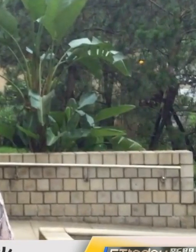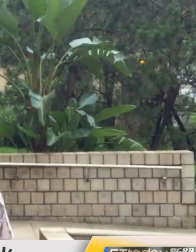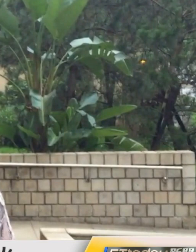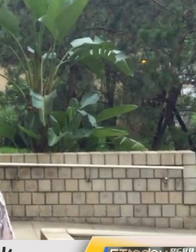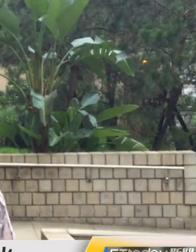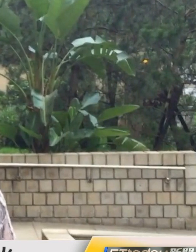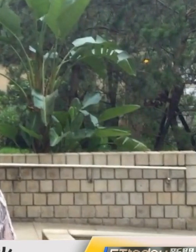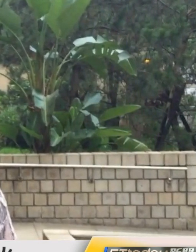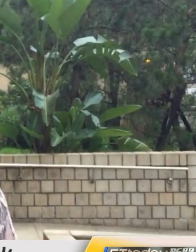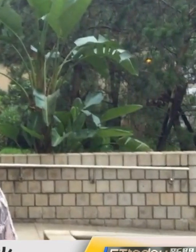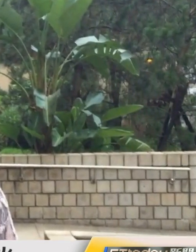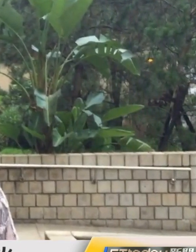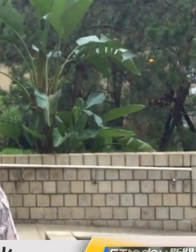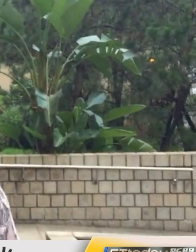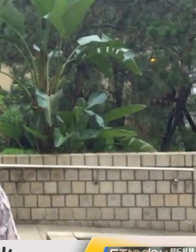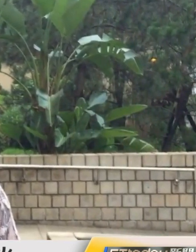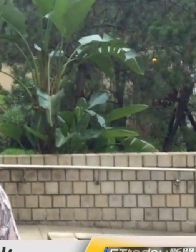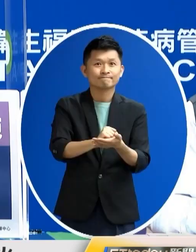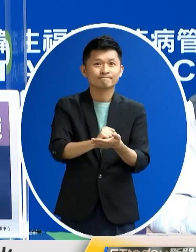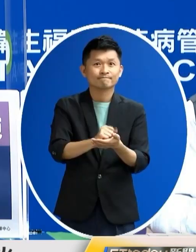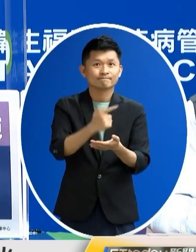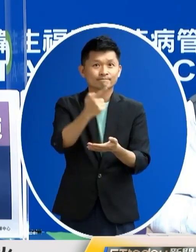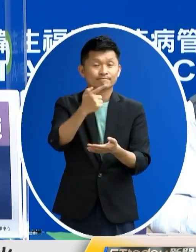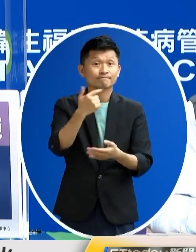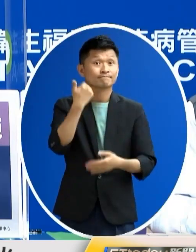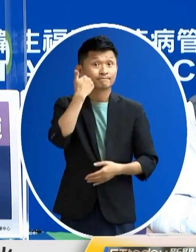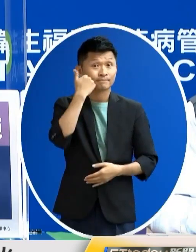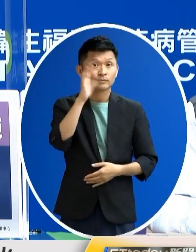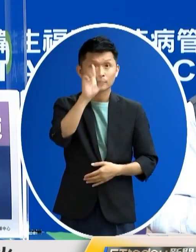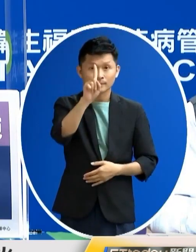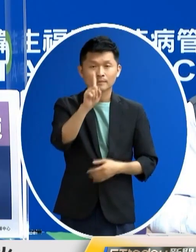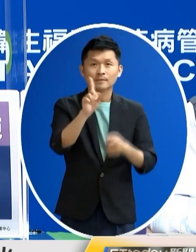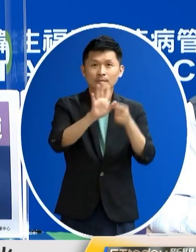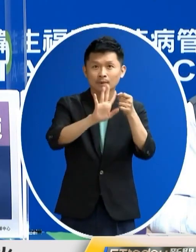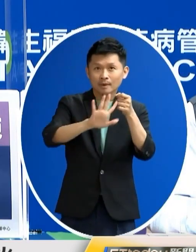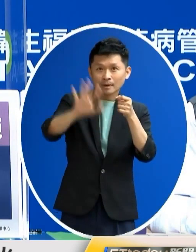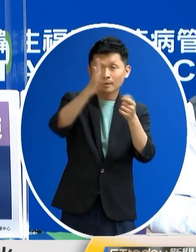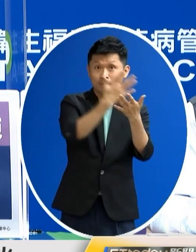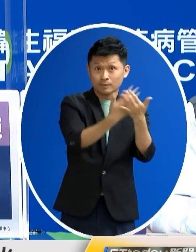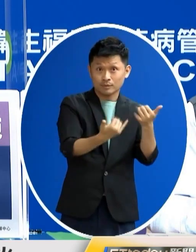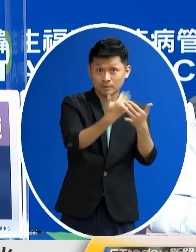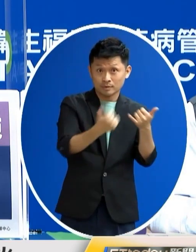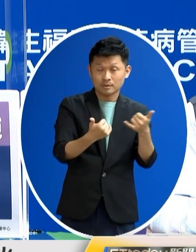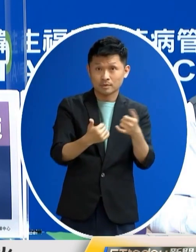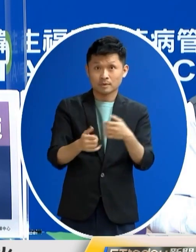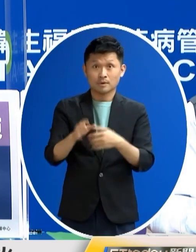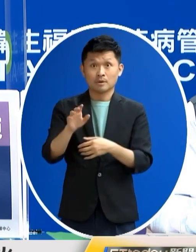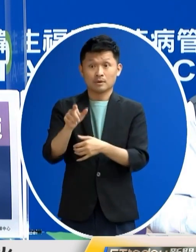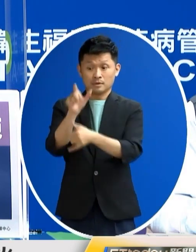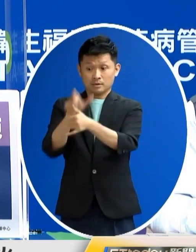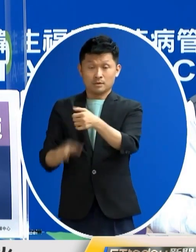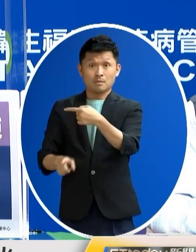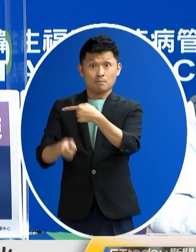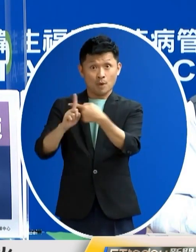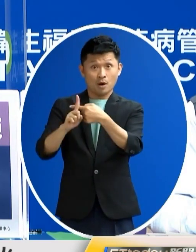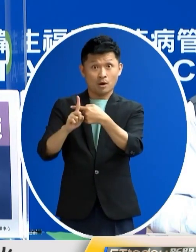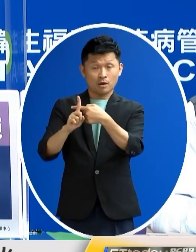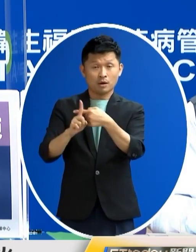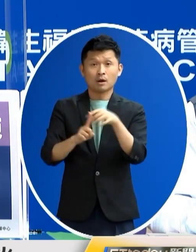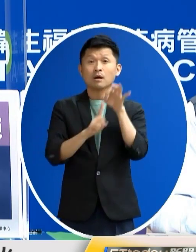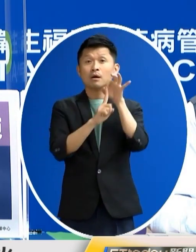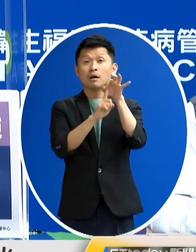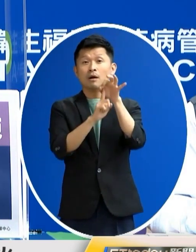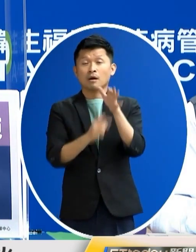筛检争议，他展现超强记忆力。 有一位高中生跟一个确诊啊，在坐公车的时